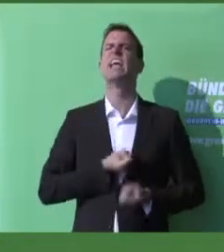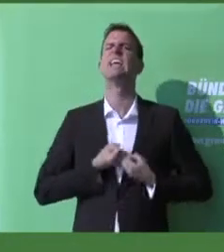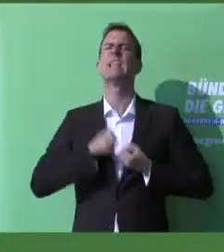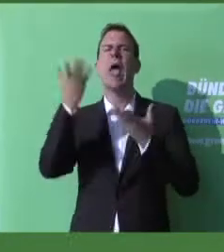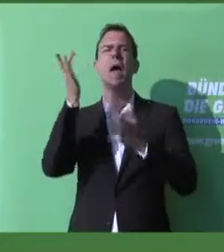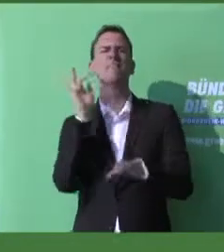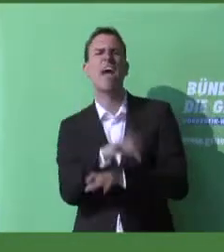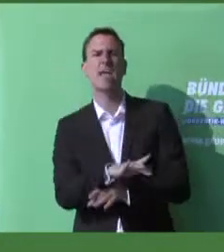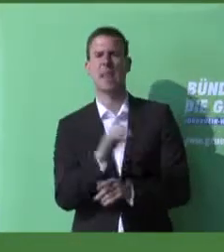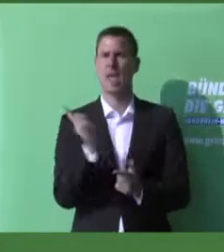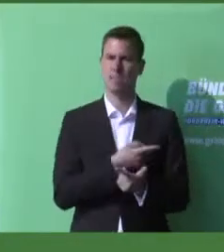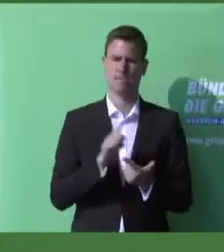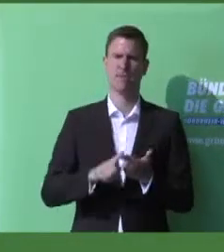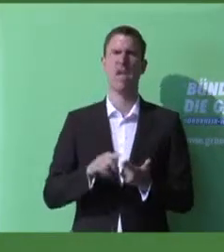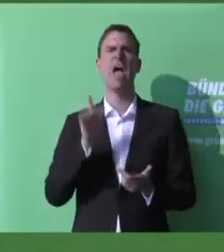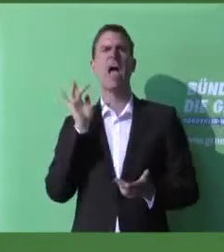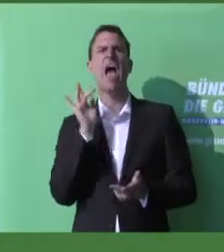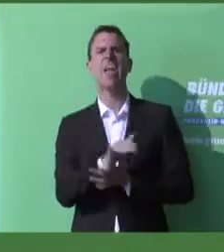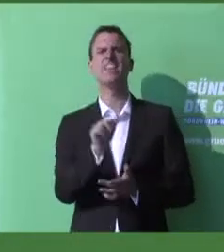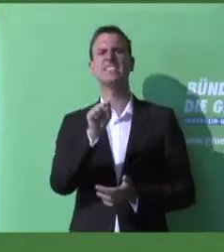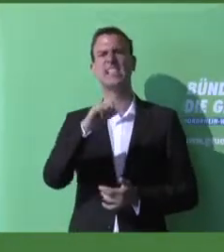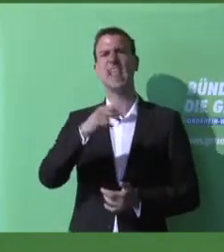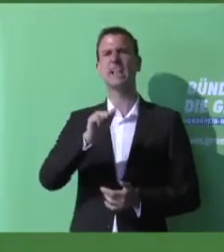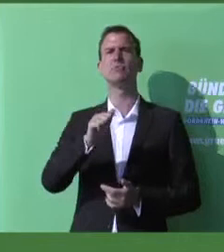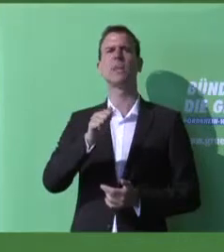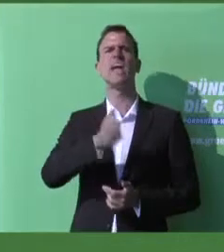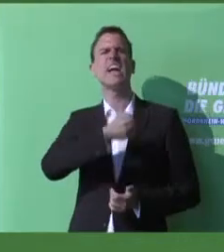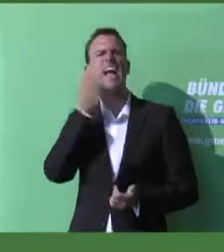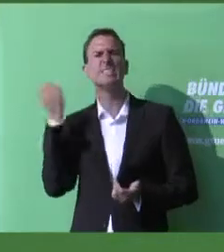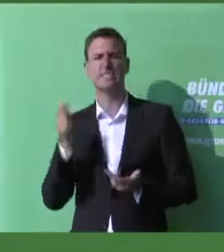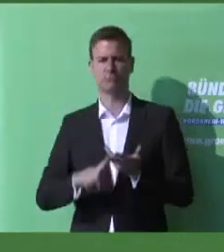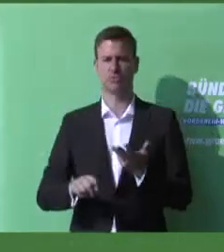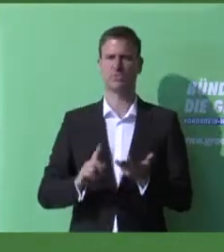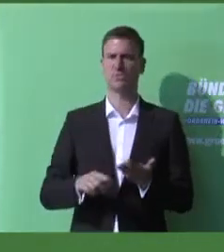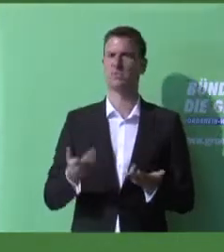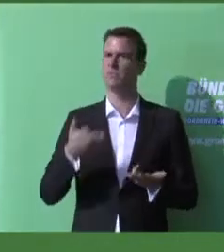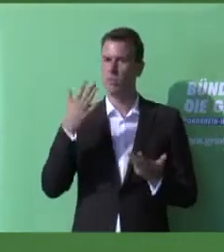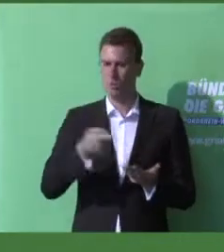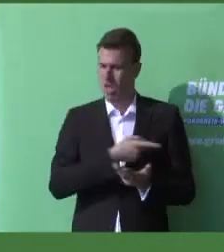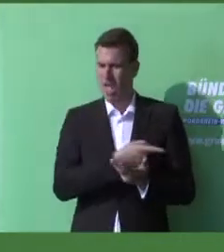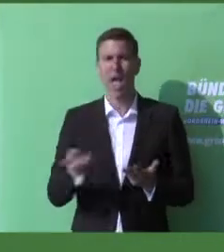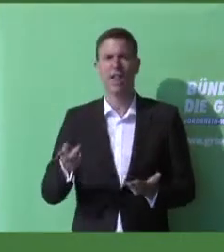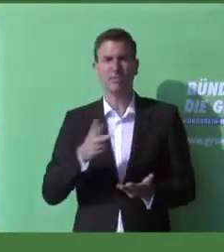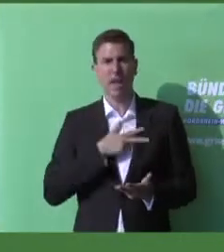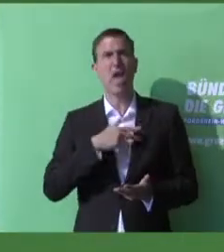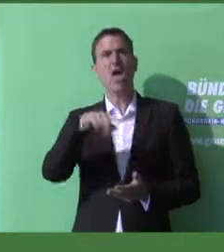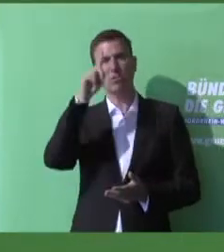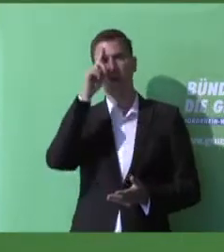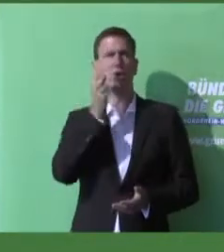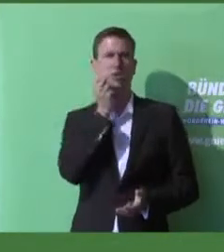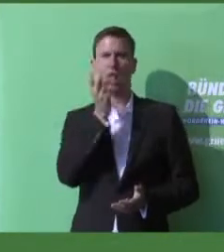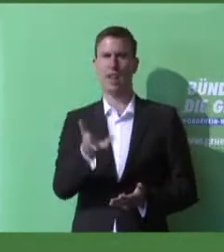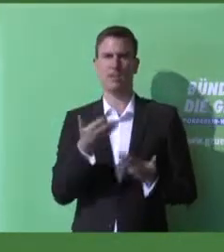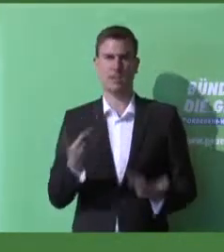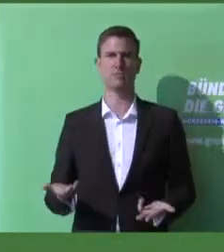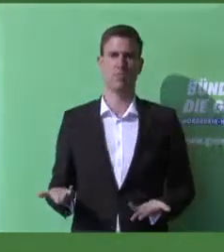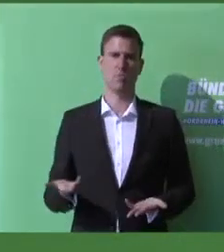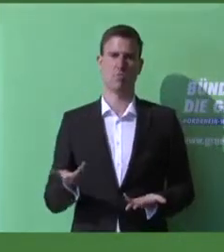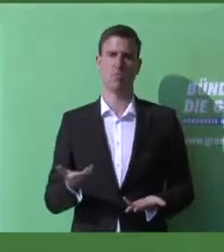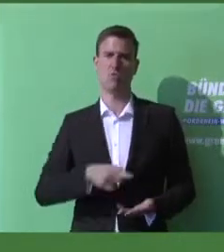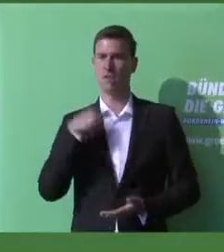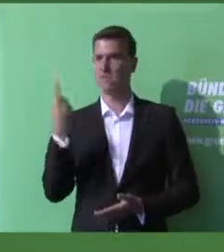Islamfeindlichkeit, Antiziganismus, Rassismus, das alles ist trauriger deutscher Alltag. Und wir